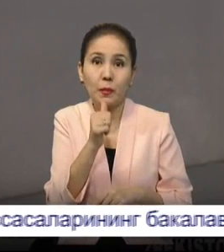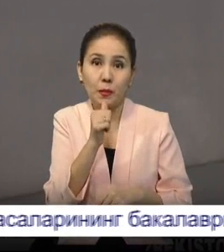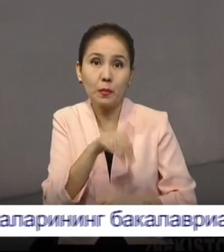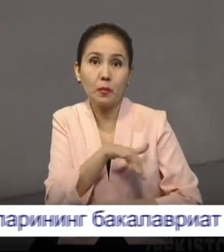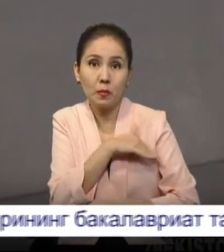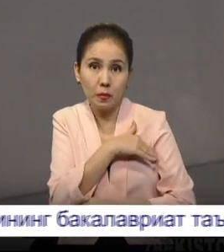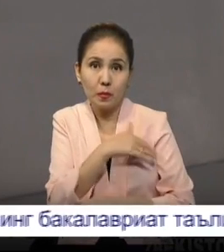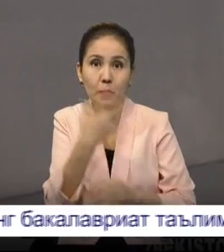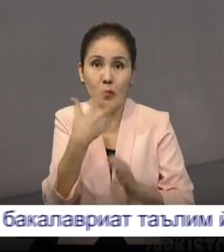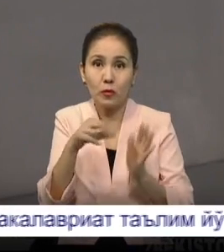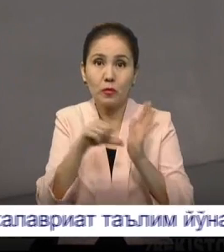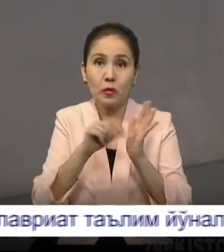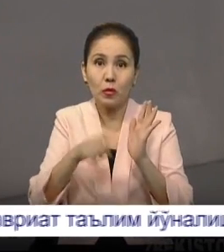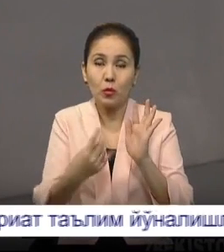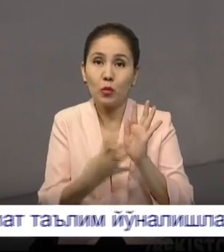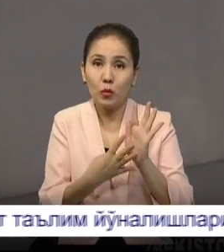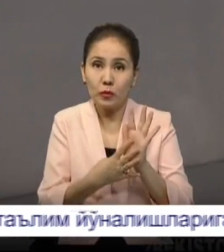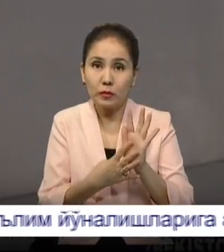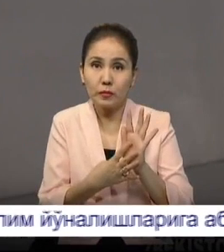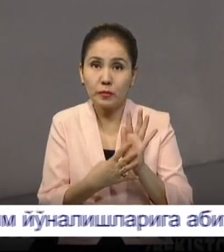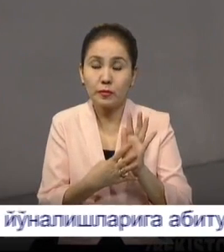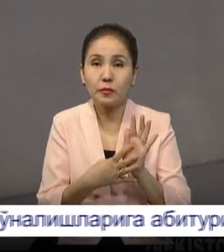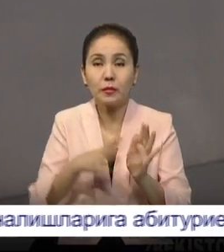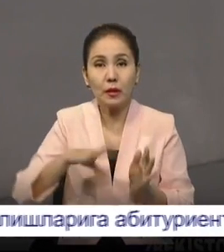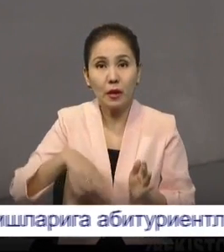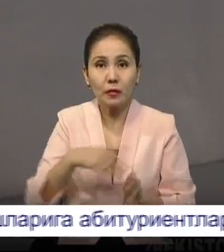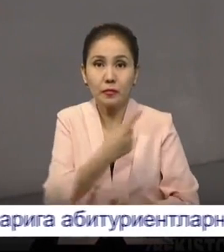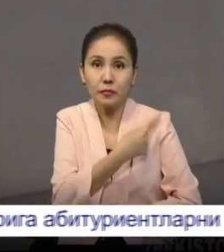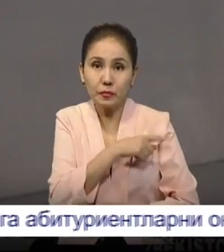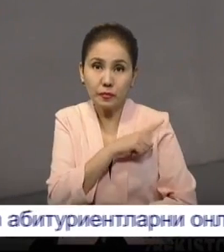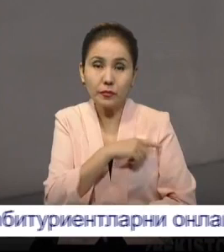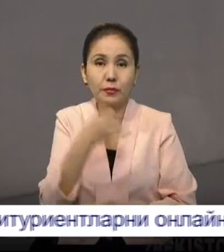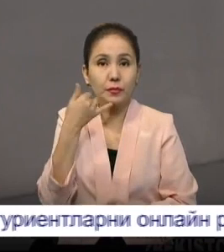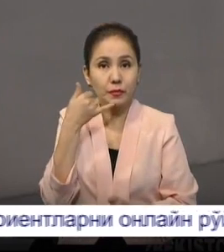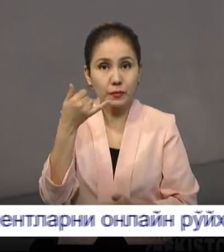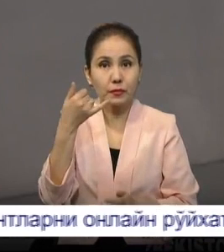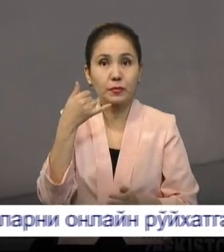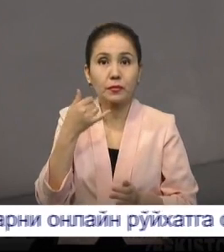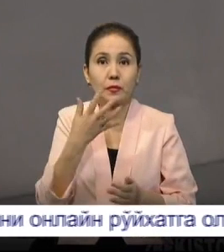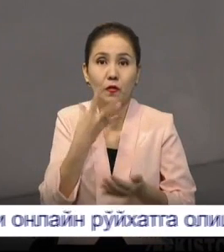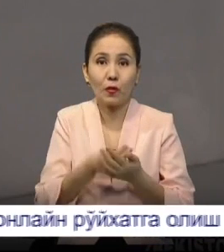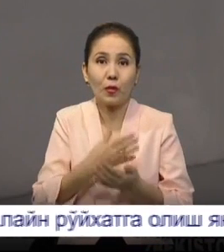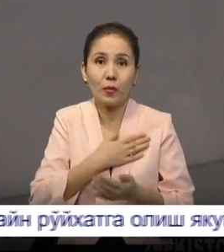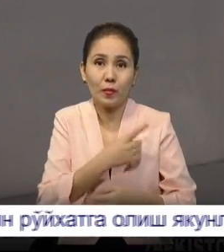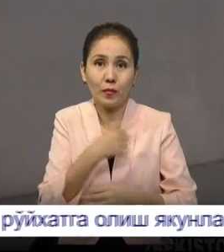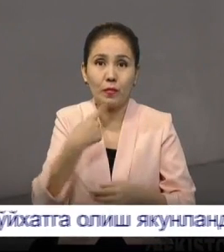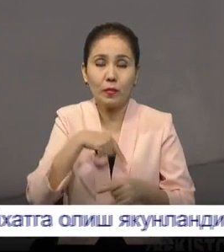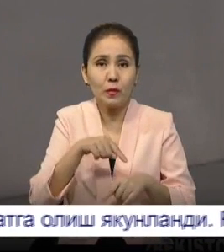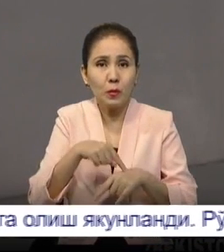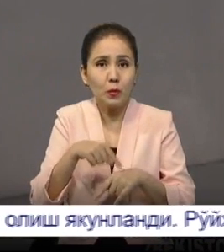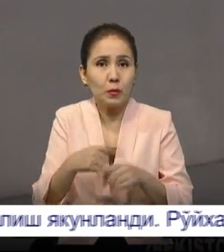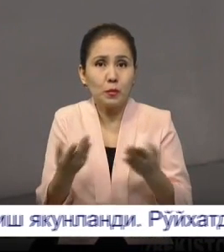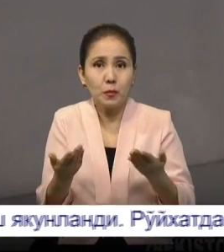desam, 36-39 bo'ldi. Keyin doktorga aytdim, doktorimizga menda qanaqadir etib uvushmoqchilik